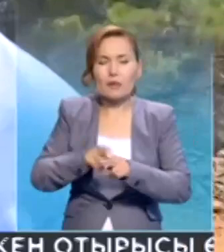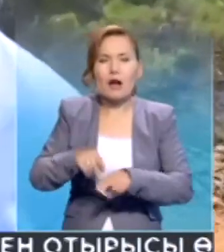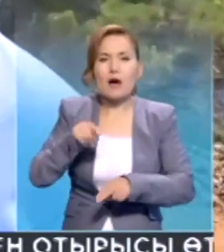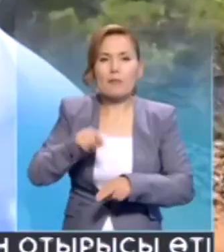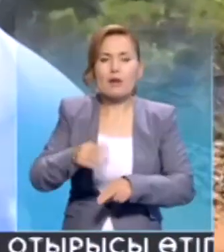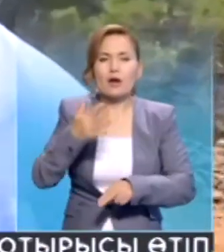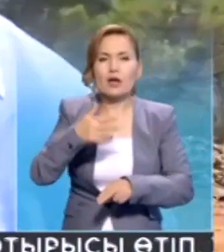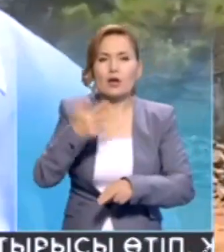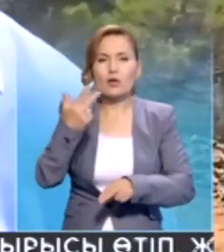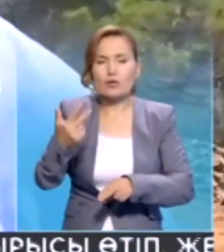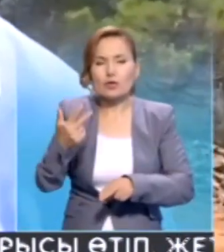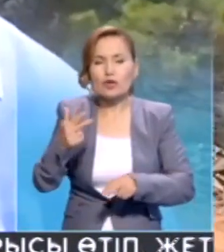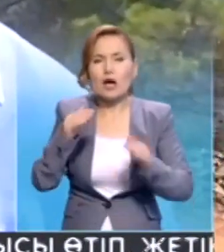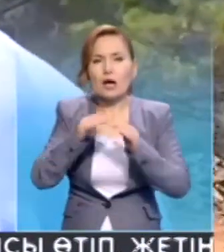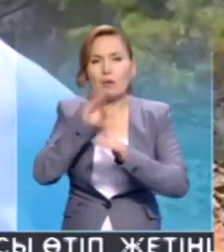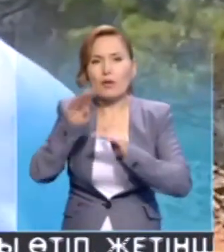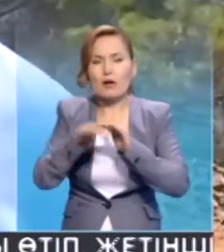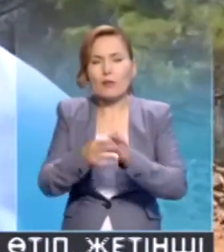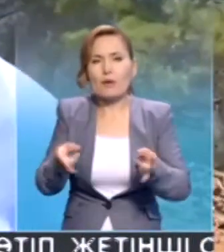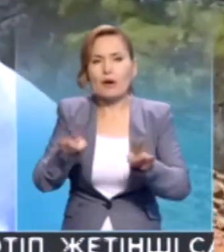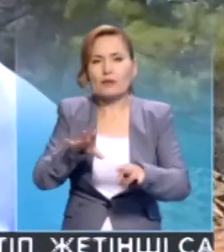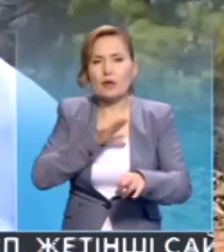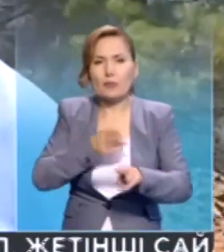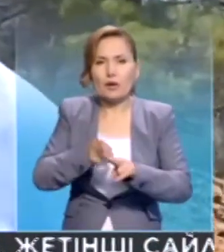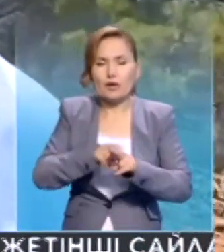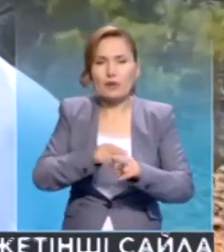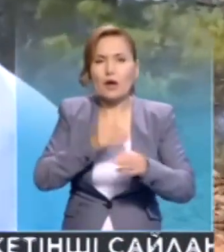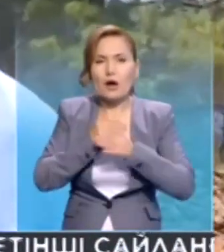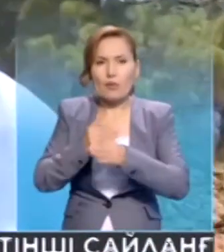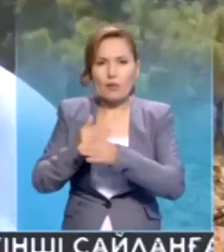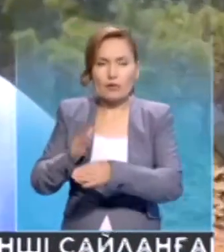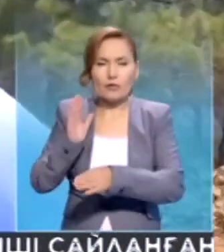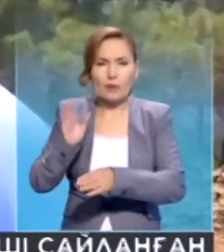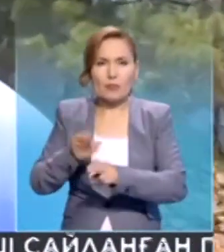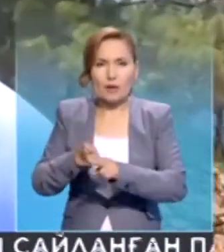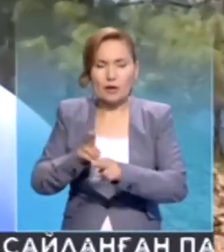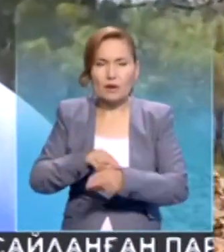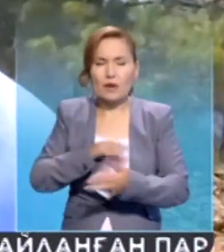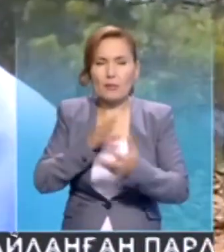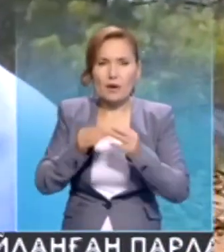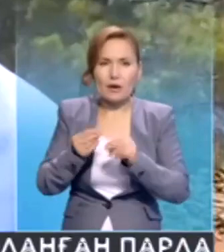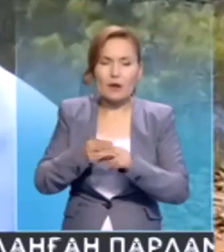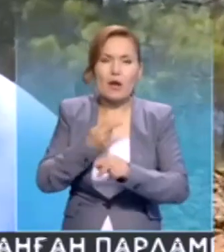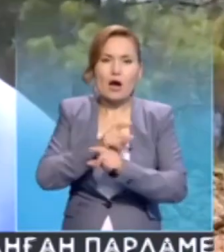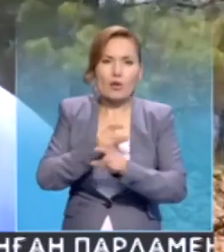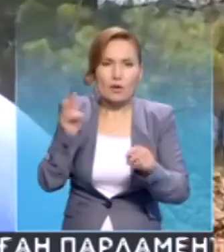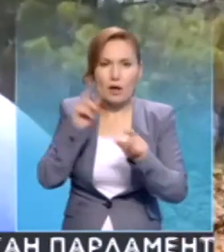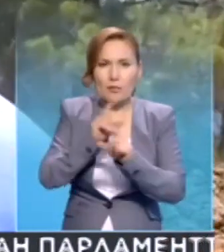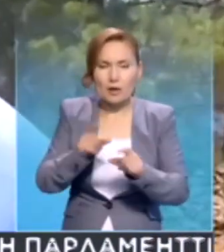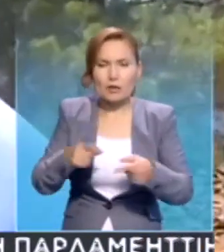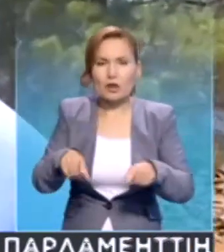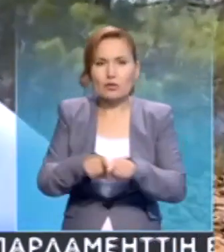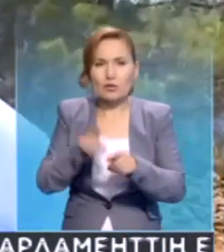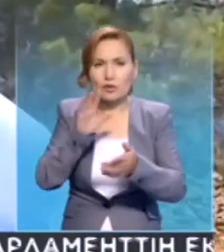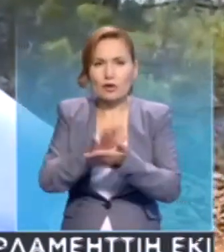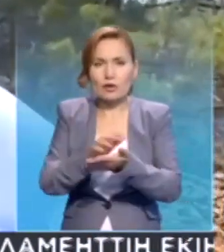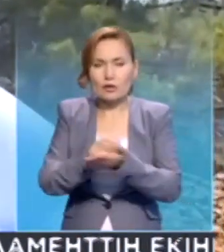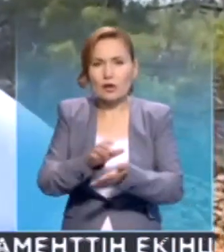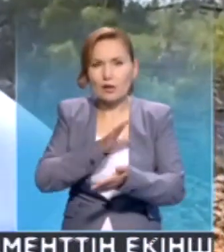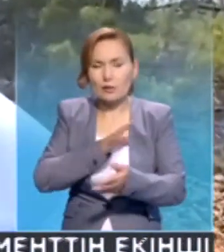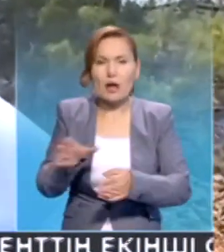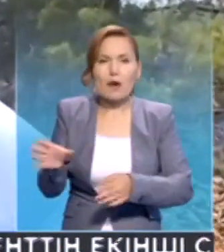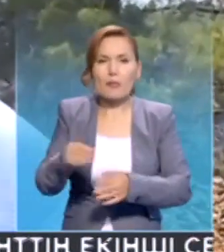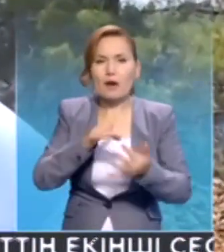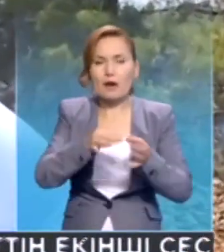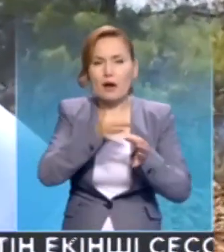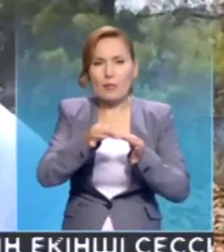1053 ғимаратты су басқан. Олардың 518-і тұрғын үй, 167-і жұмыс орны, қалғандары қоймалар мен қоралар. Қазір барлық елді